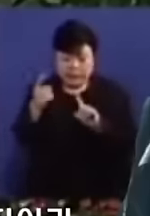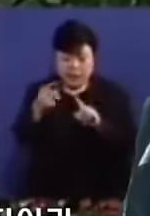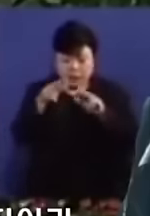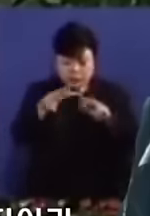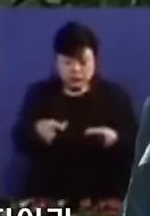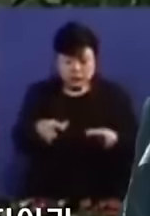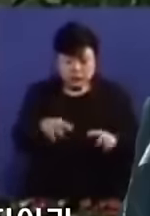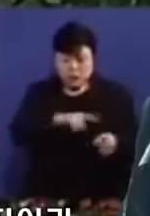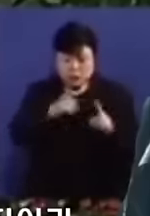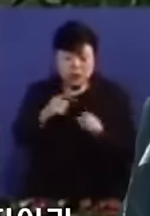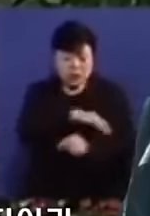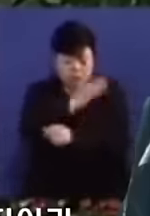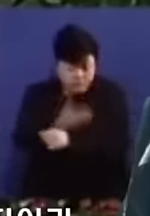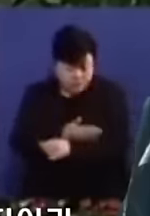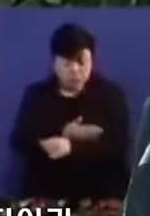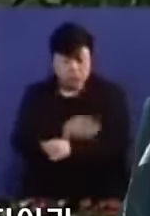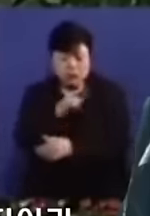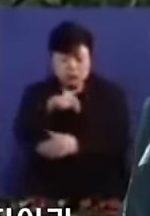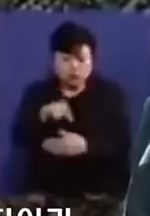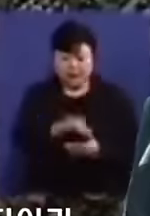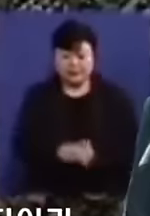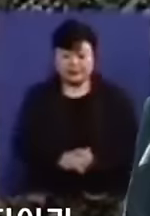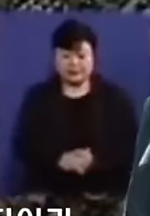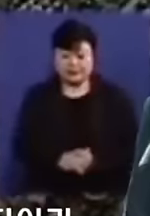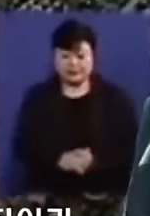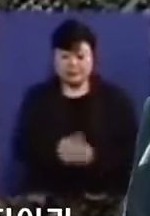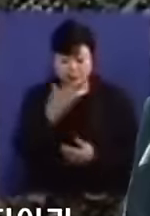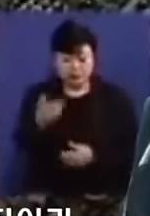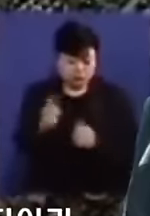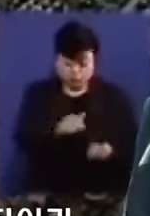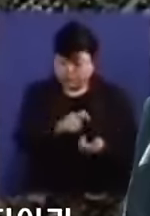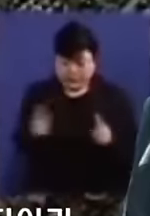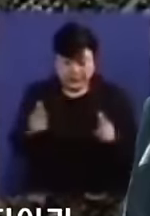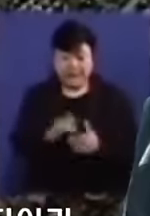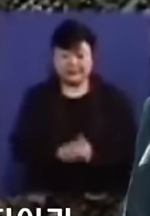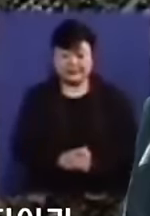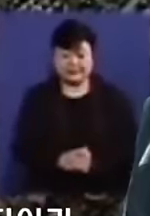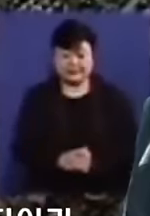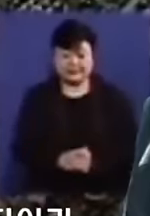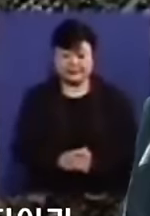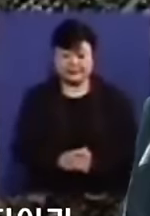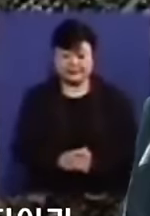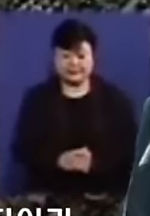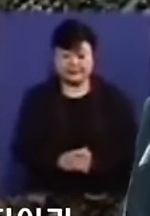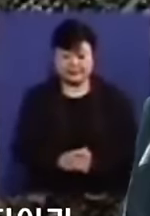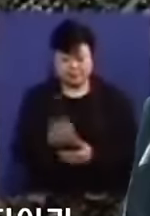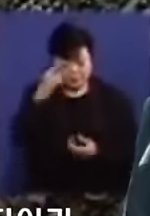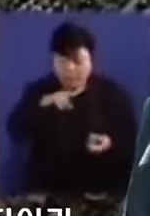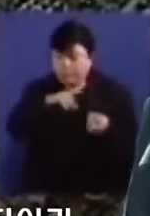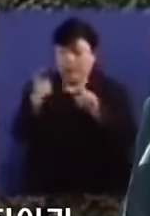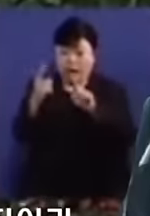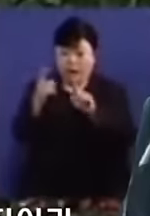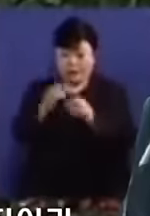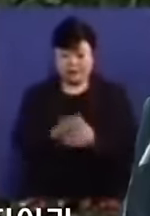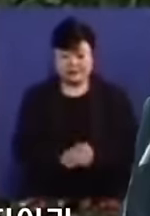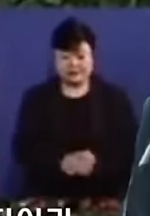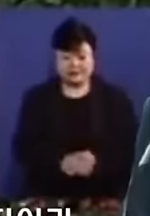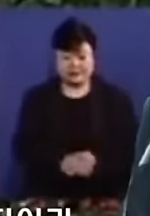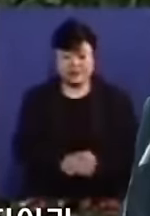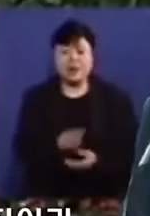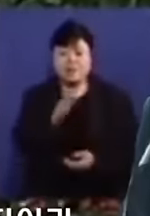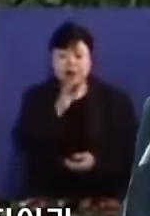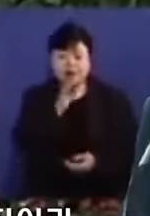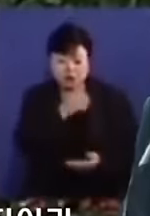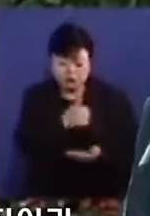지금 내가 부활의 능력으로 내 속에 살아있다. 너는 죽지 않는다. 그러자 정신이 뻐쩍 들면서